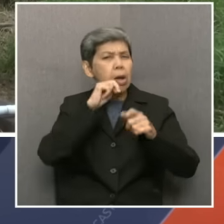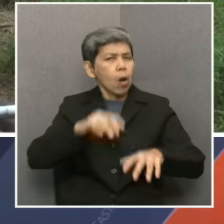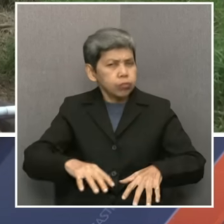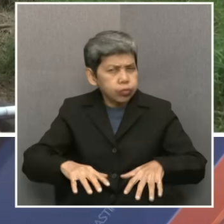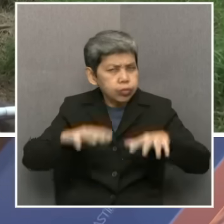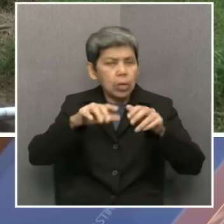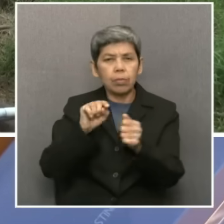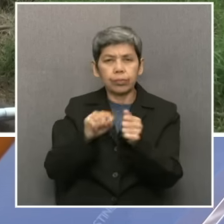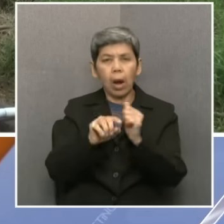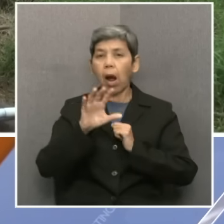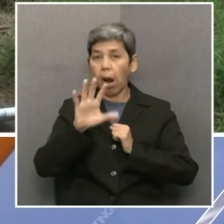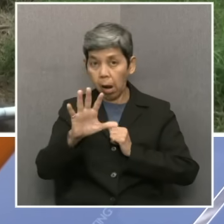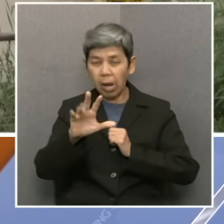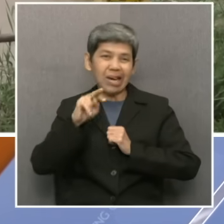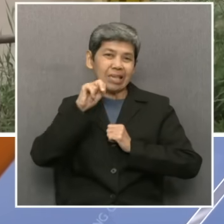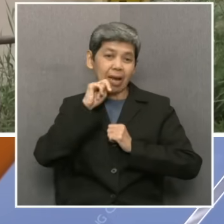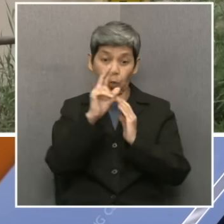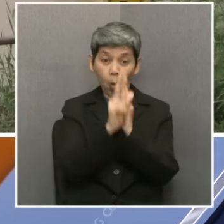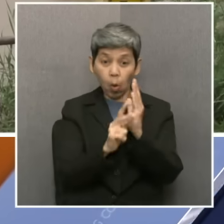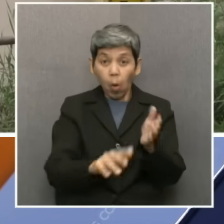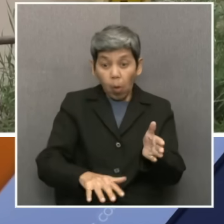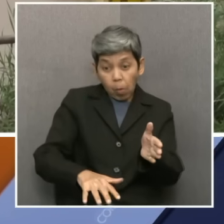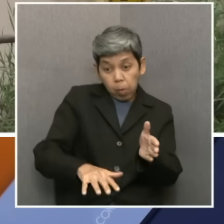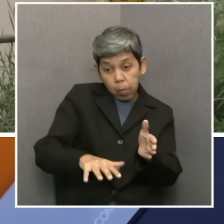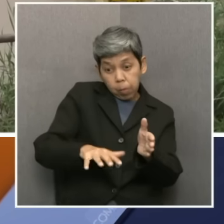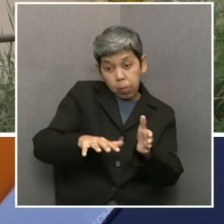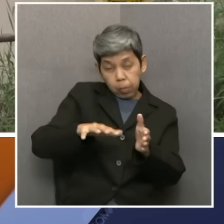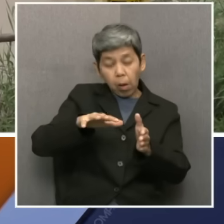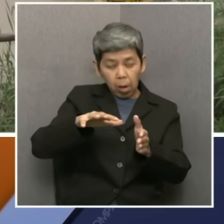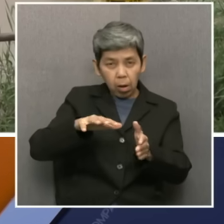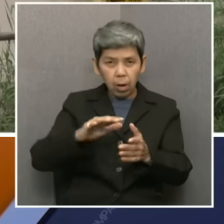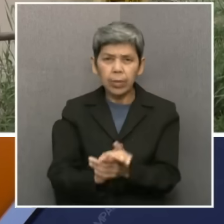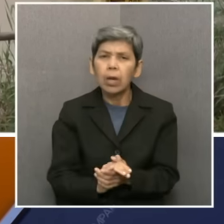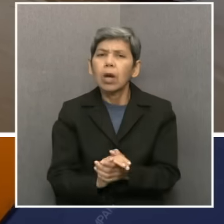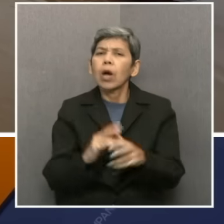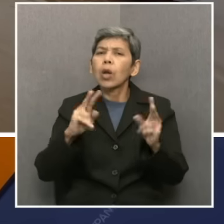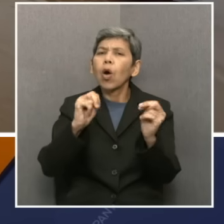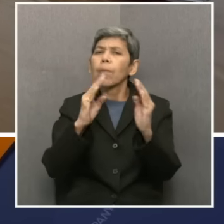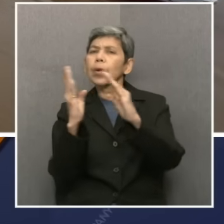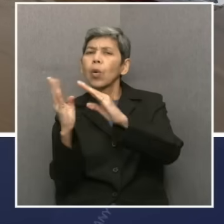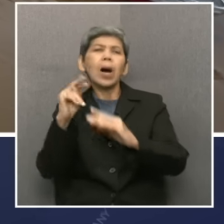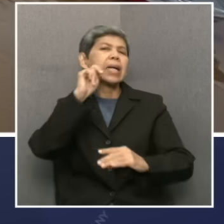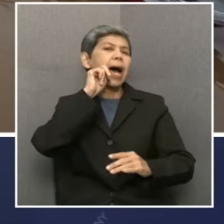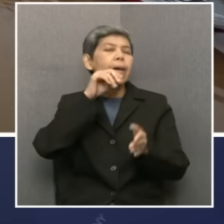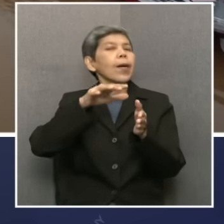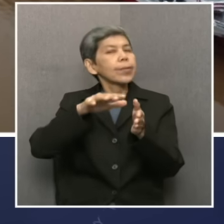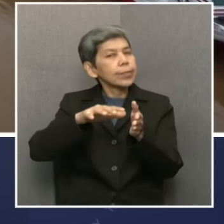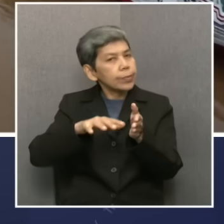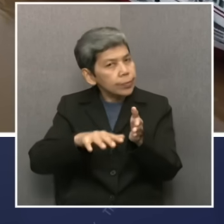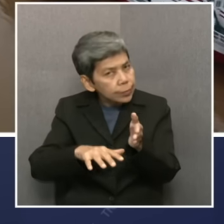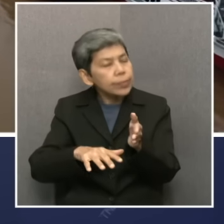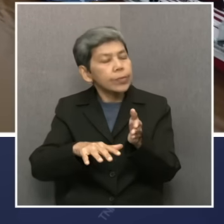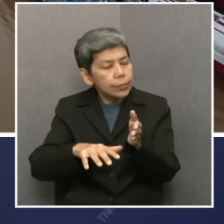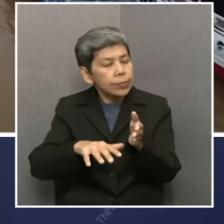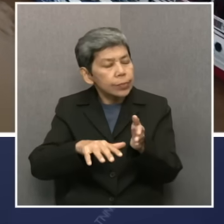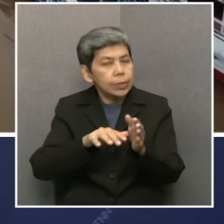ท่วม 5อำเภอเพราะว่าระดับน้ำโขงเนี่ยหลากขึ้นมานะคะส่วนในพื้นที่จังหวัดนครพนมค่ะระดับน้ำเริ่มลดลงเช่นเดียวกันแต่ว่า